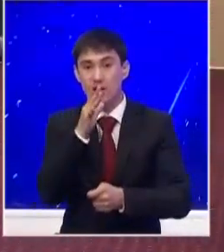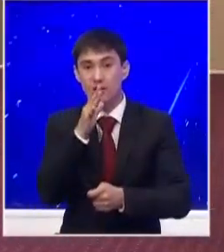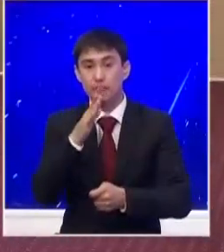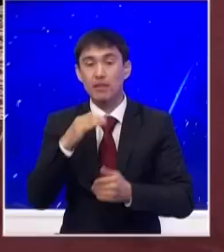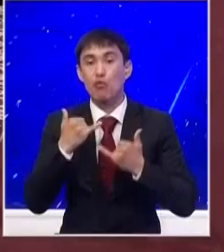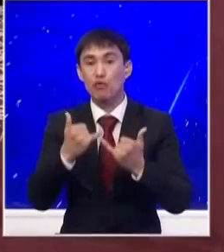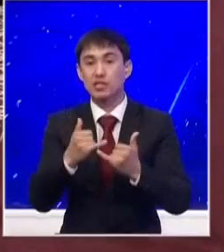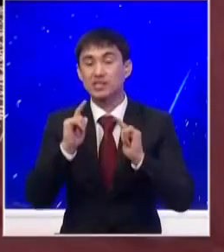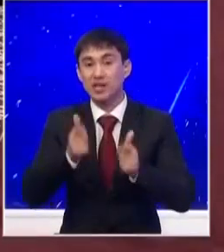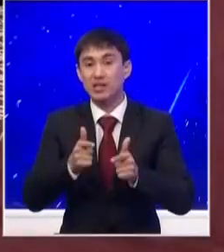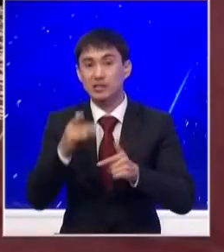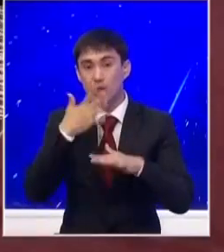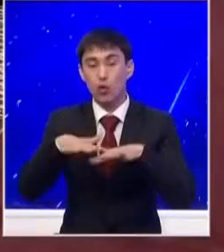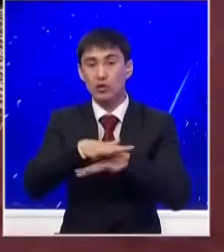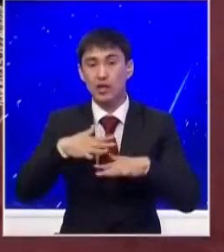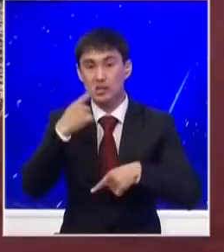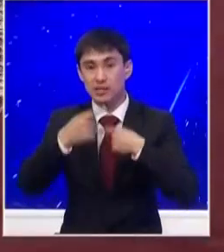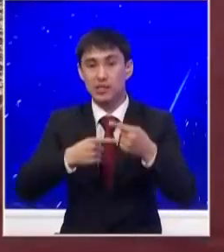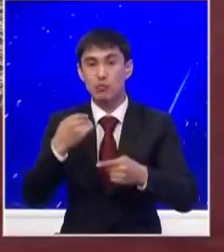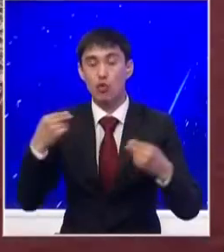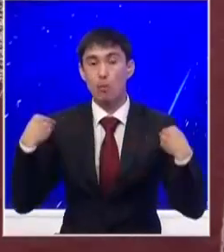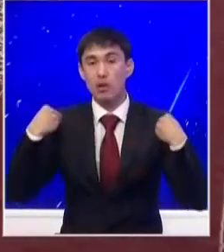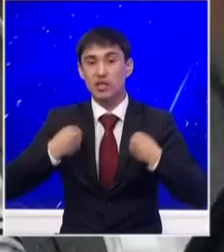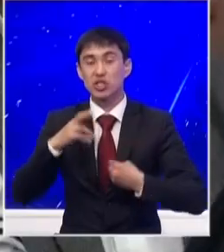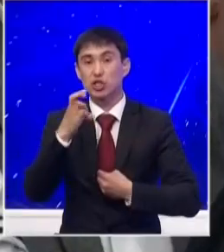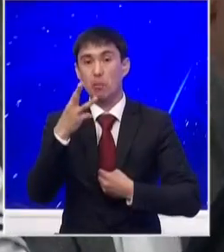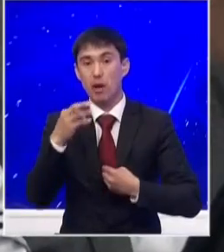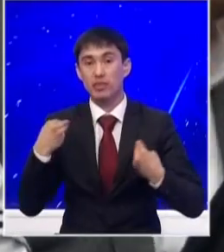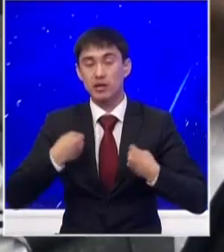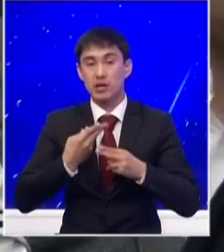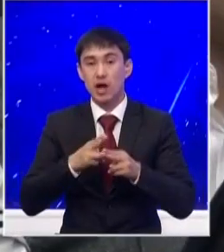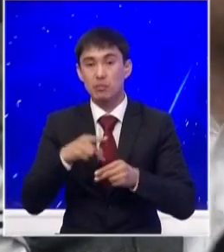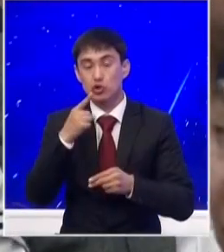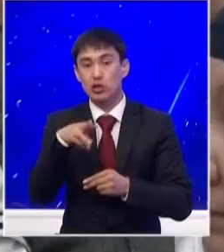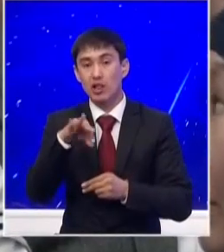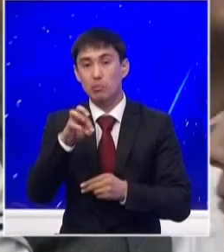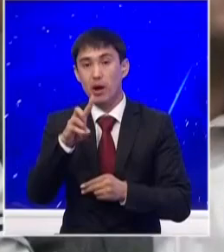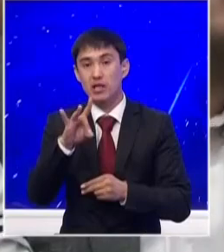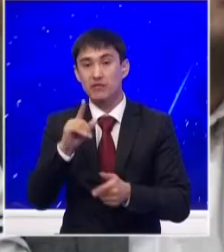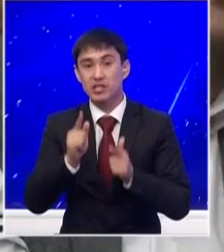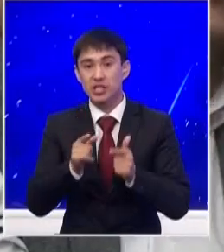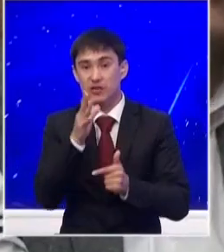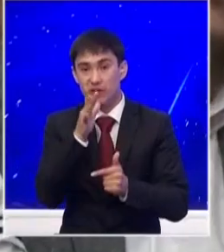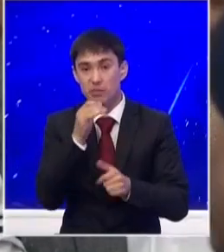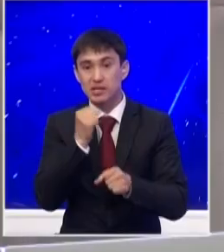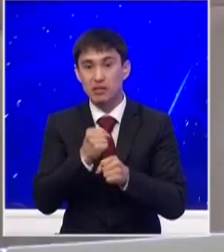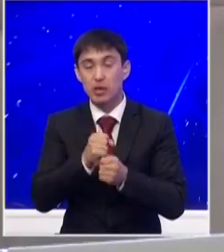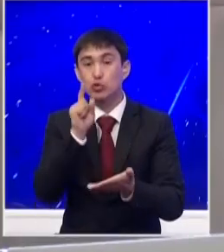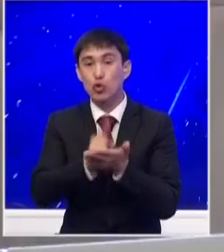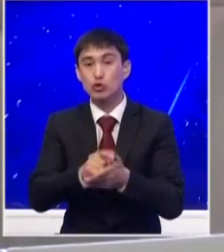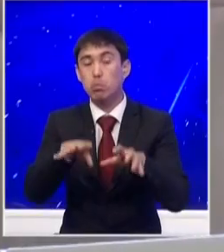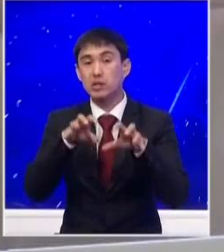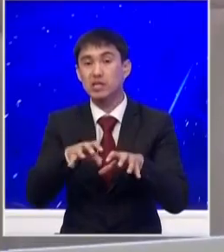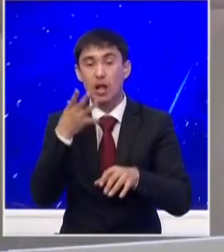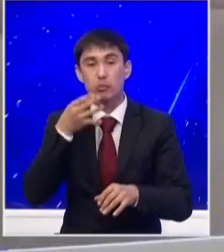знак уважения Согласно народных традиций ему на плечи накинули шопан отметим что Талгат баядилов настоящее время занимает должность